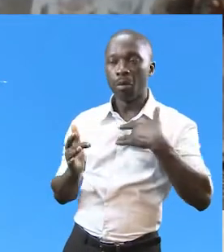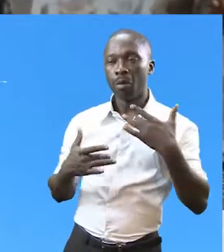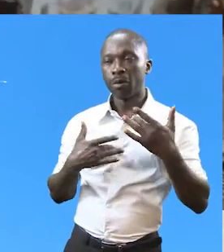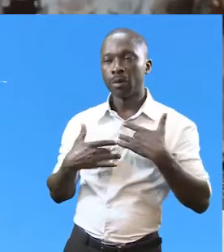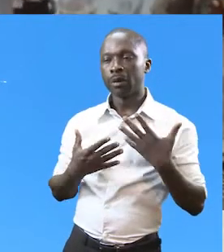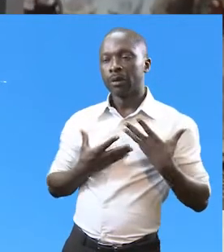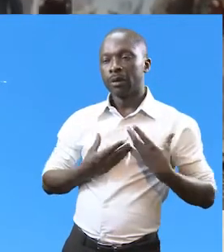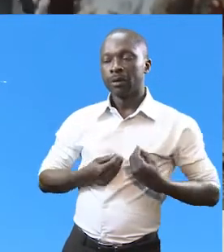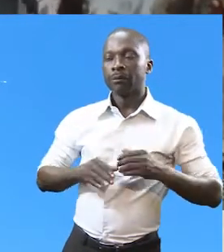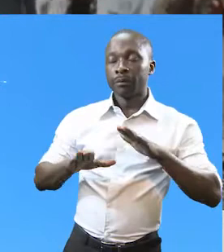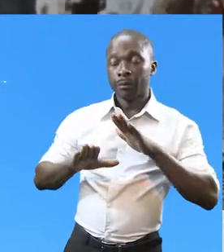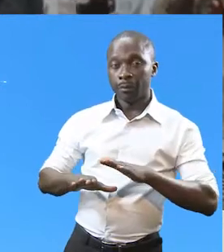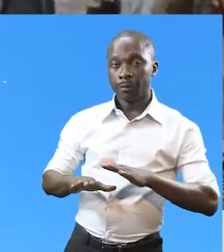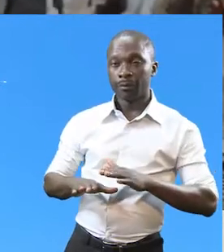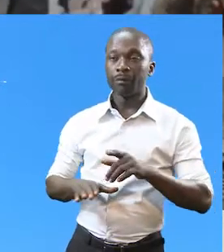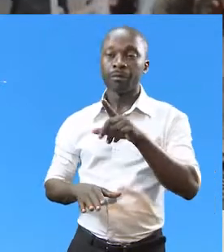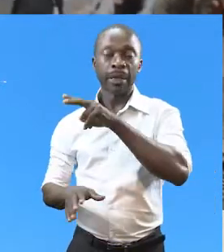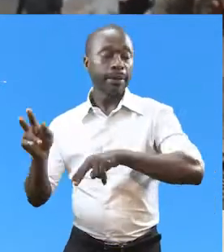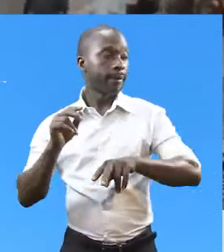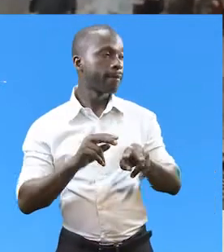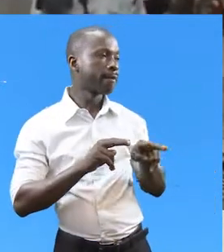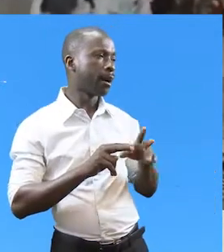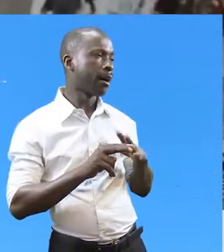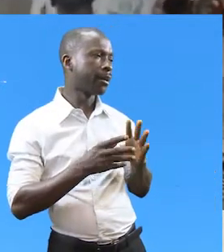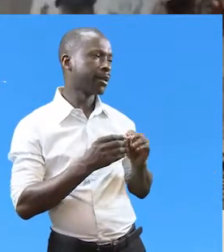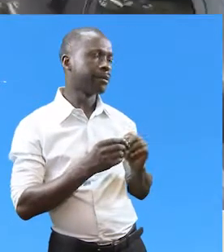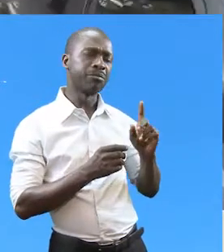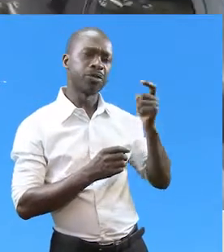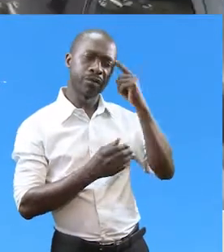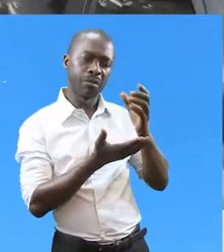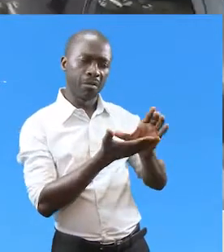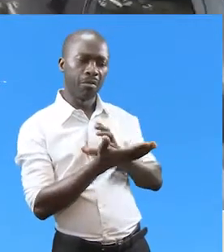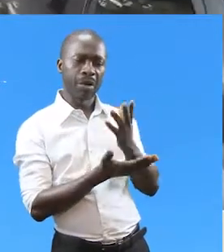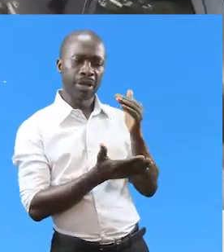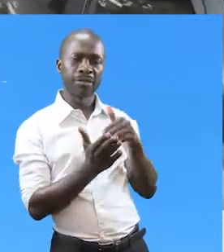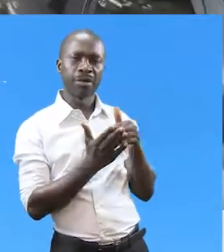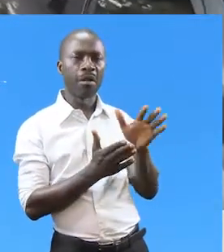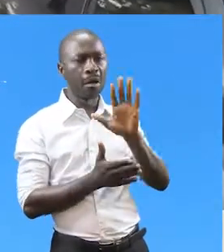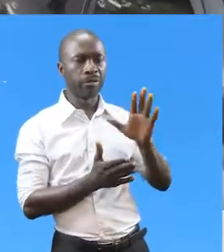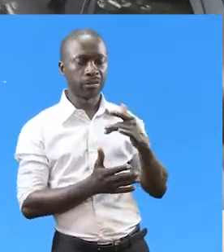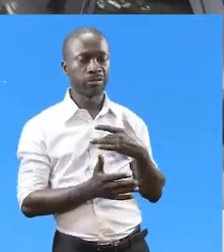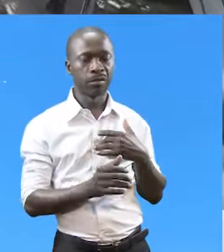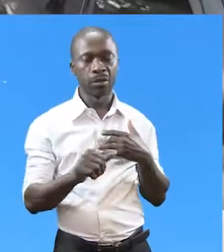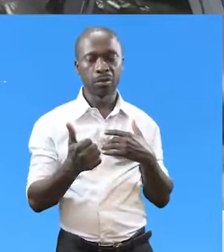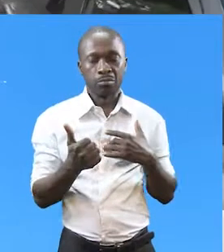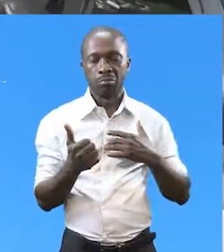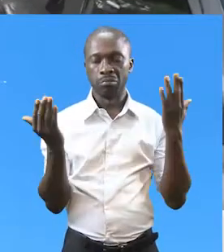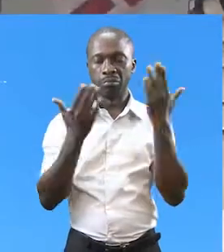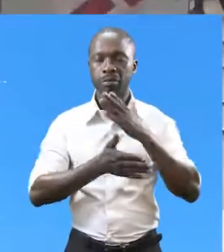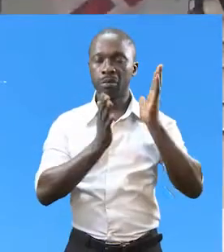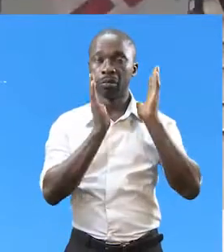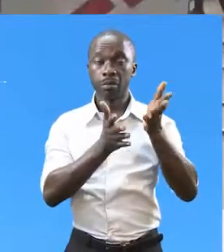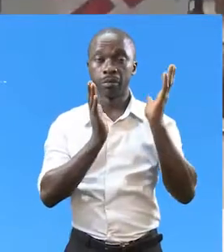juste, tandis que pour d'autres, la compensation proposée est insuffisante vu l'âge des victimes. Rappelons également qu'après le drame,